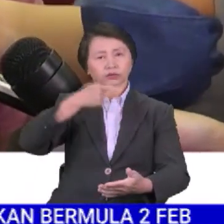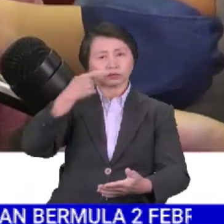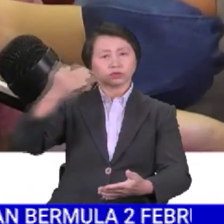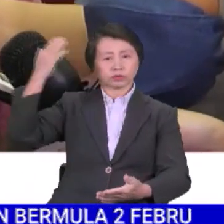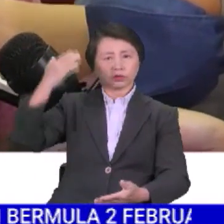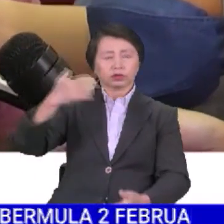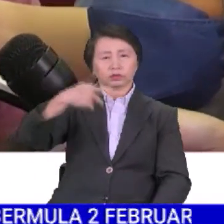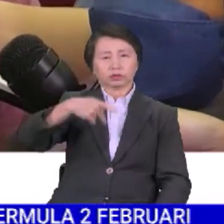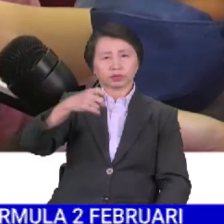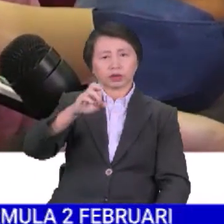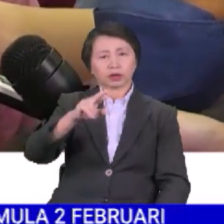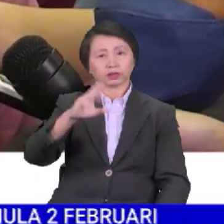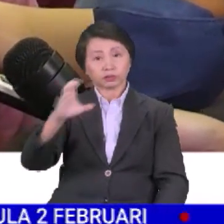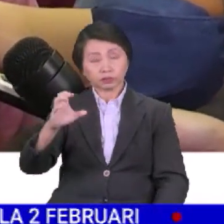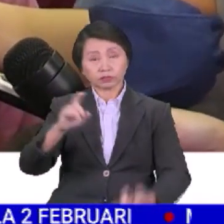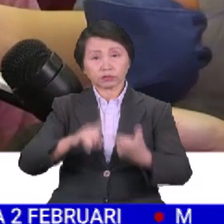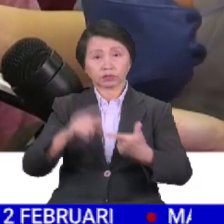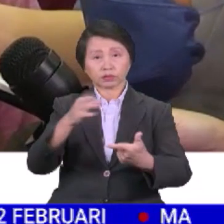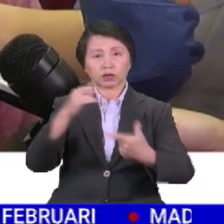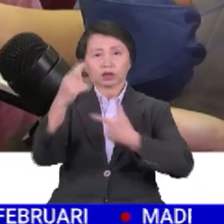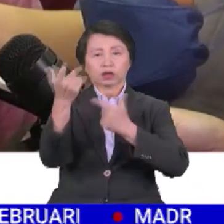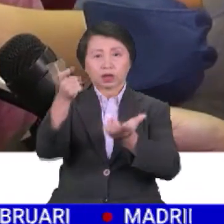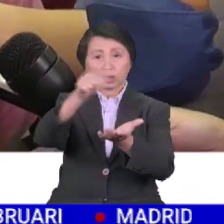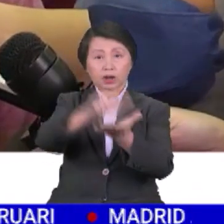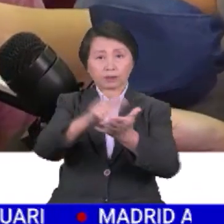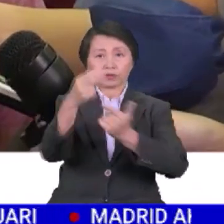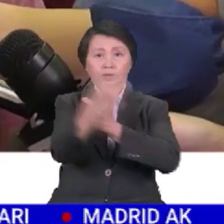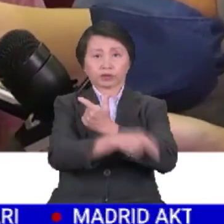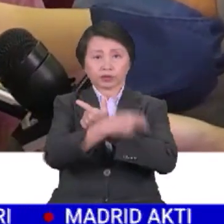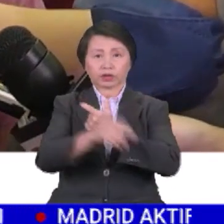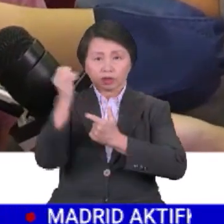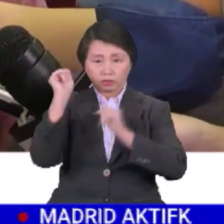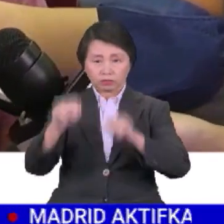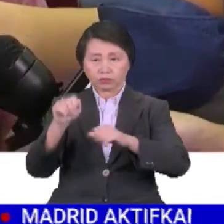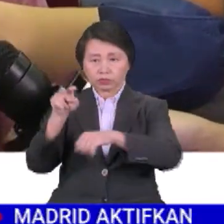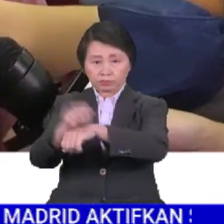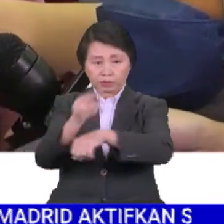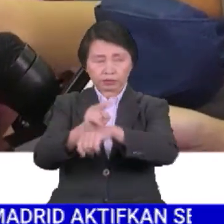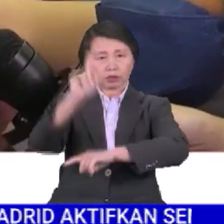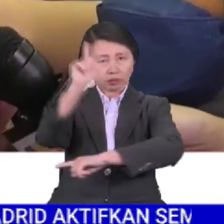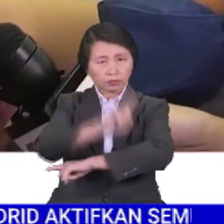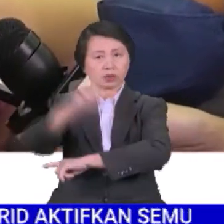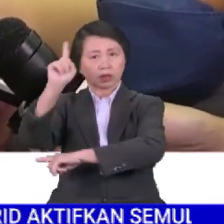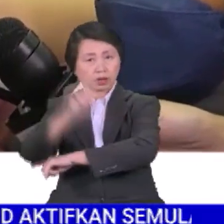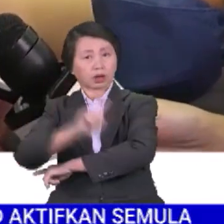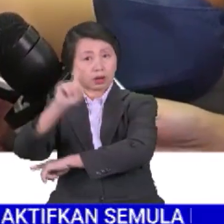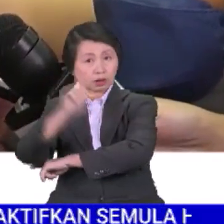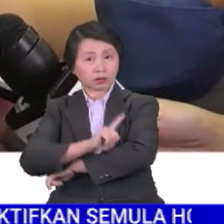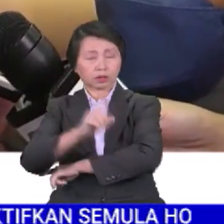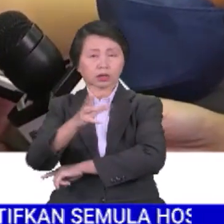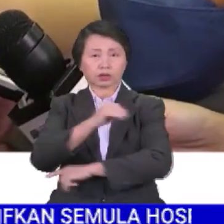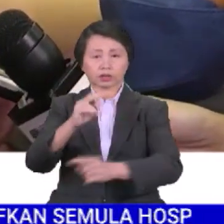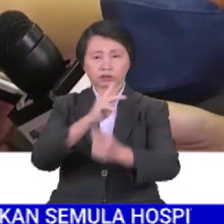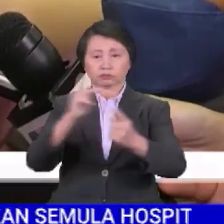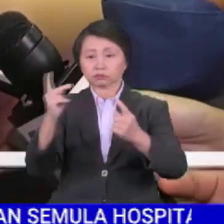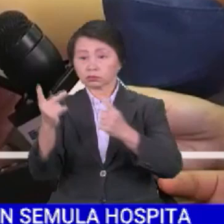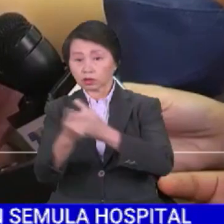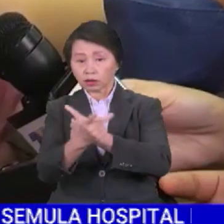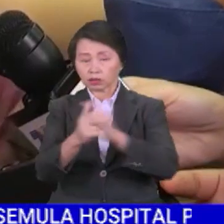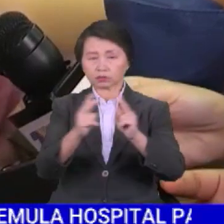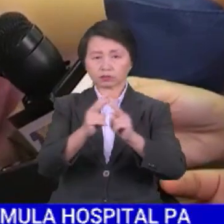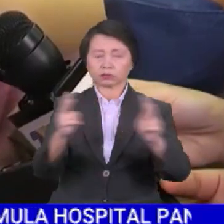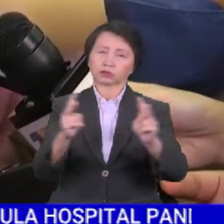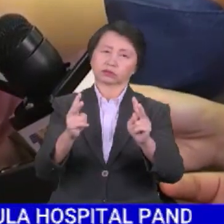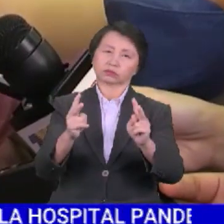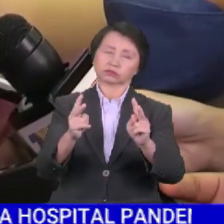CPRC, laporan daripada negeri, semua kita dapat pantau hari demi hari dan dalam keadaan yang